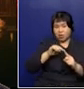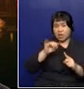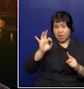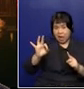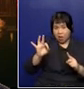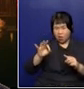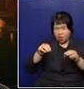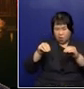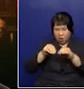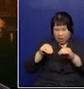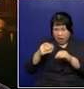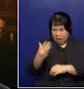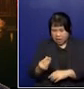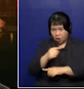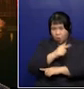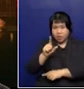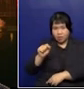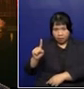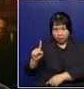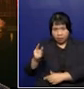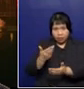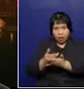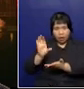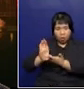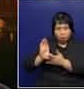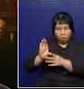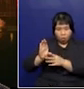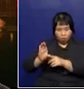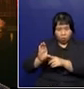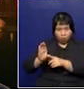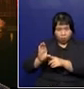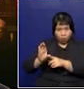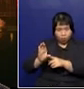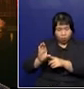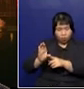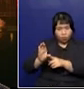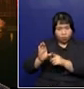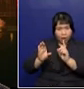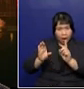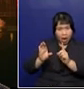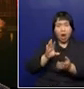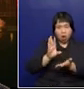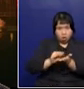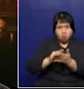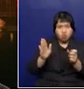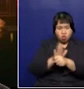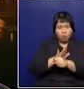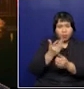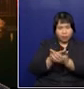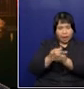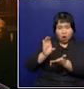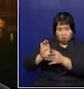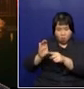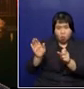เหลือเวลาอีก21วันฮะงบนี้จริงๆเนี่ยถ้าสมมุติฐานก็คือใช้ข้อมูลแล้วนะฮะสิ่งที่ผ